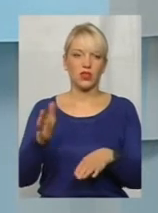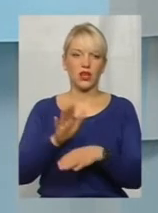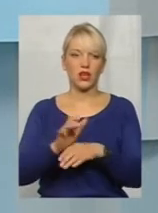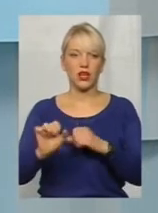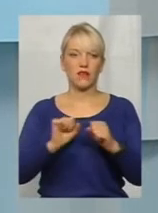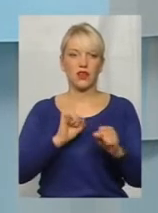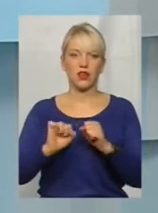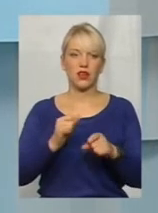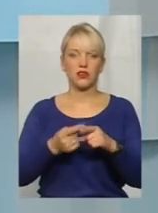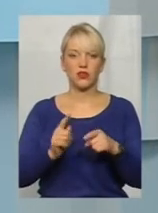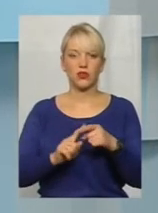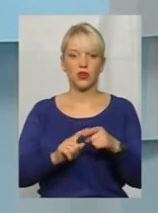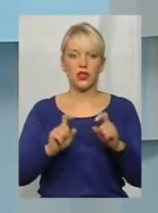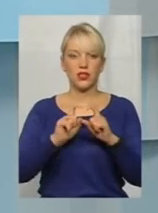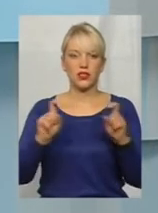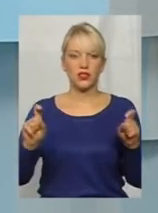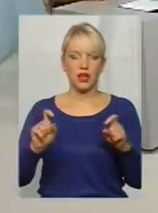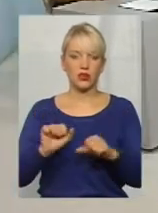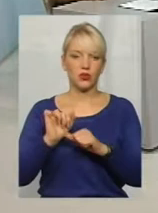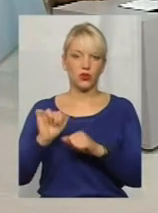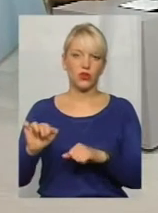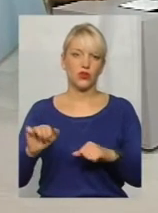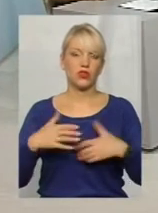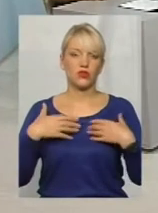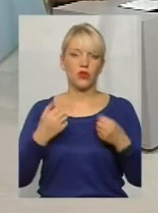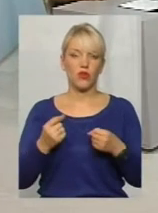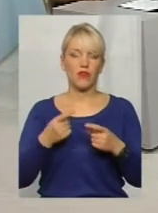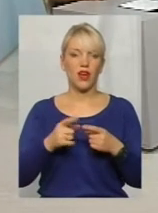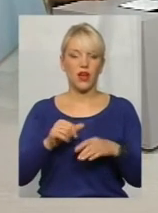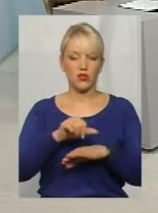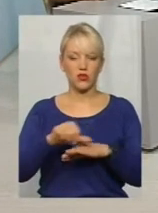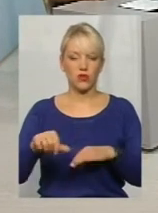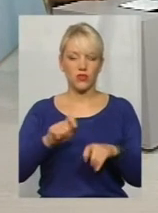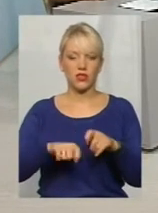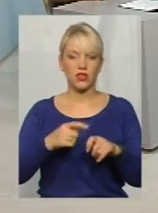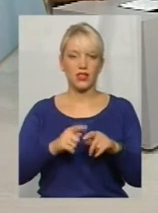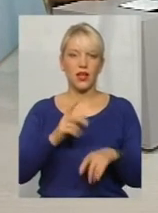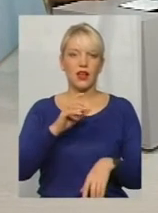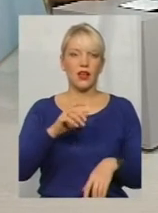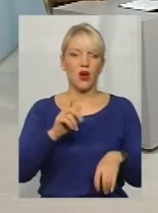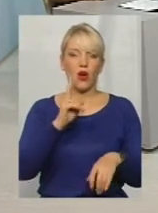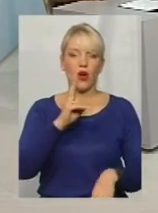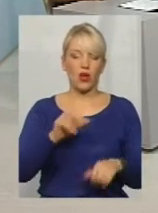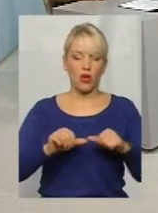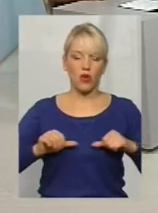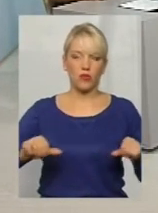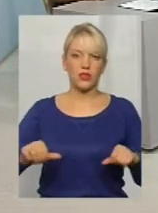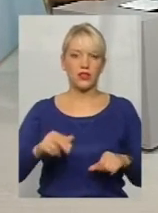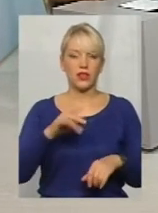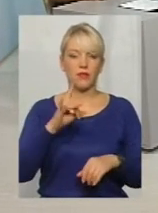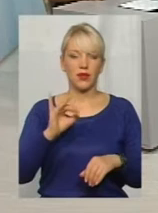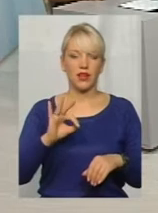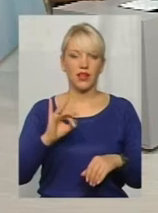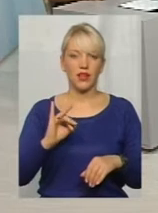керівника даного закладу охорони здоров'я. Зовнішній контроль – це клініко-експертні комісії. Вони створюються при департаментах